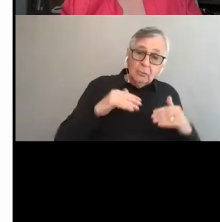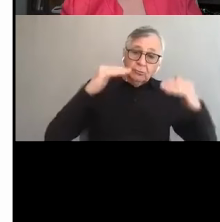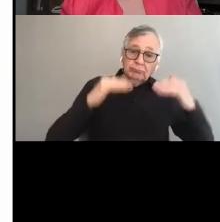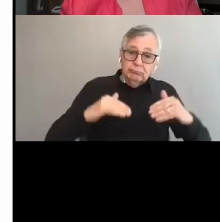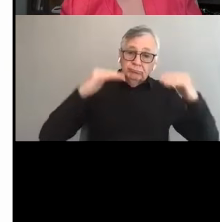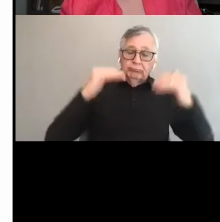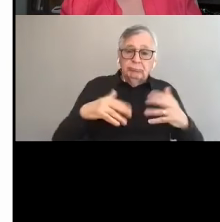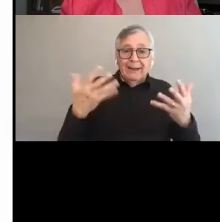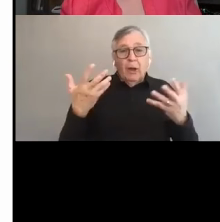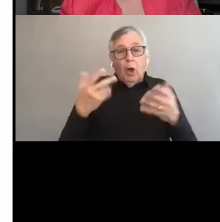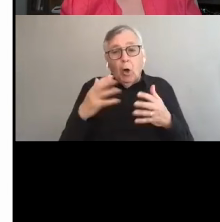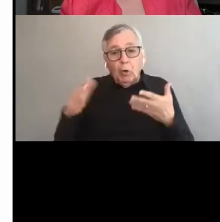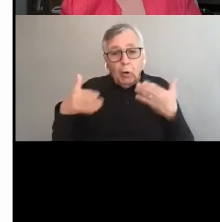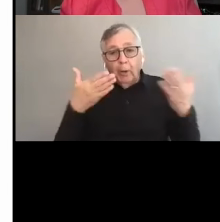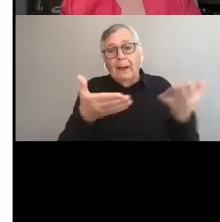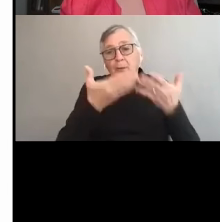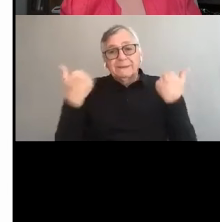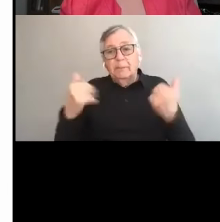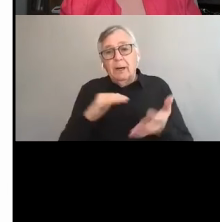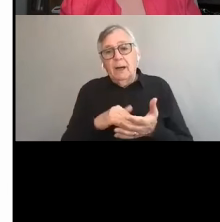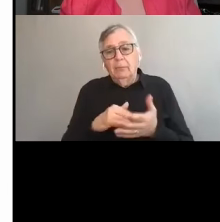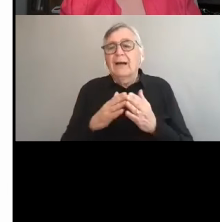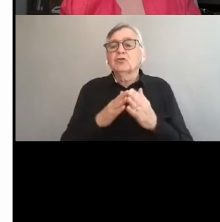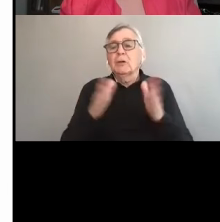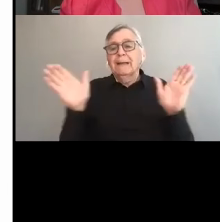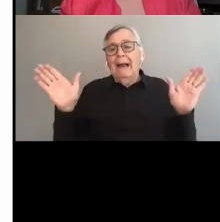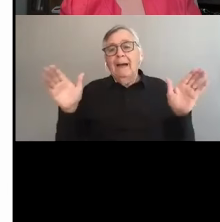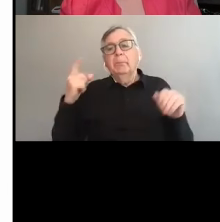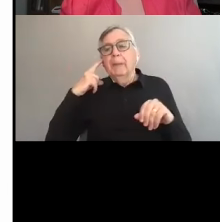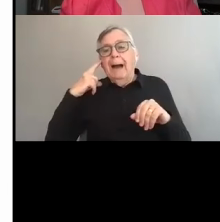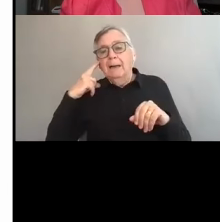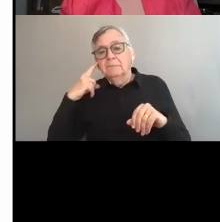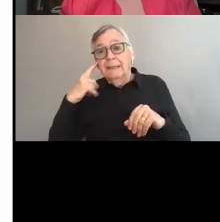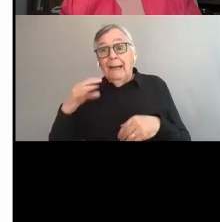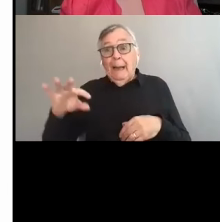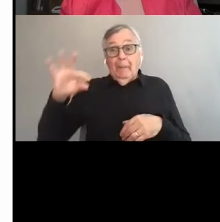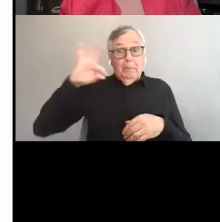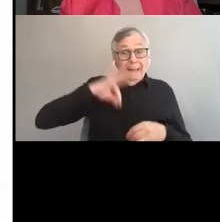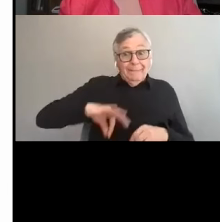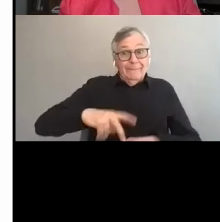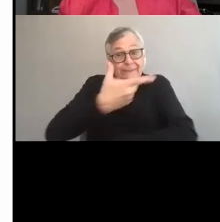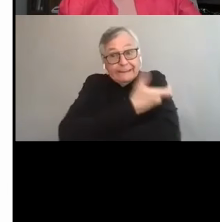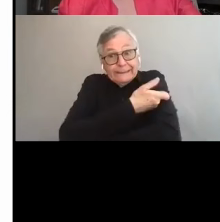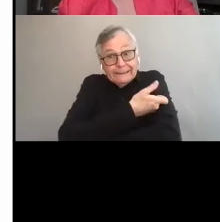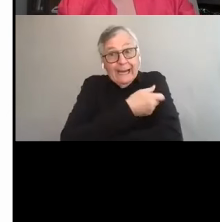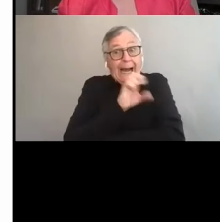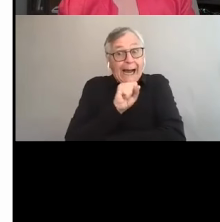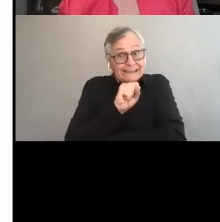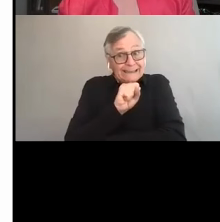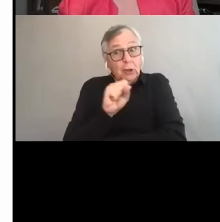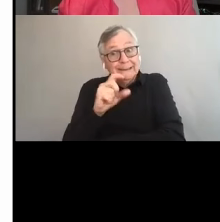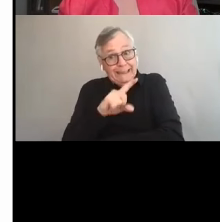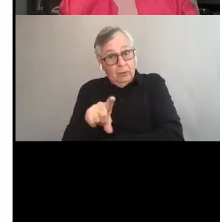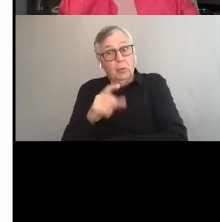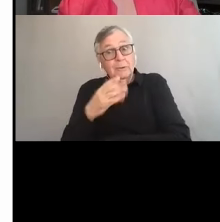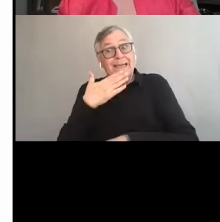les recommandations? On ne le sait pas encore. Mais en général, on estime que le bénéfice de vacciner puis de se protéger contre la COVID